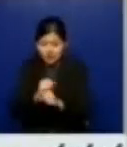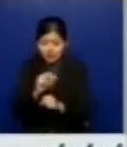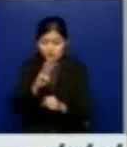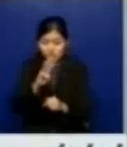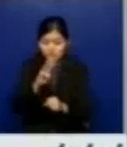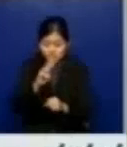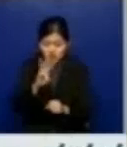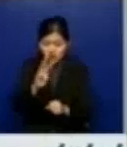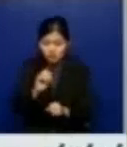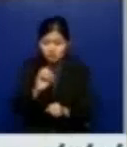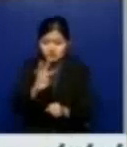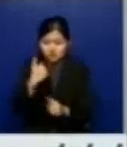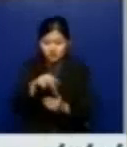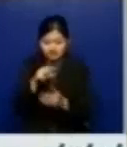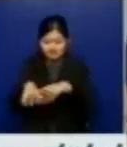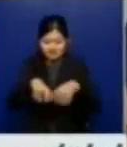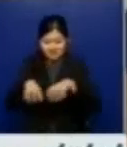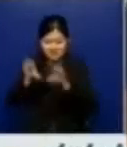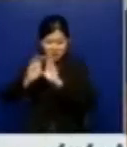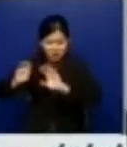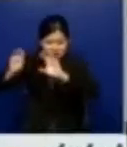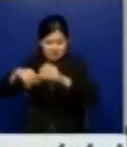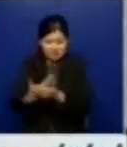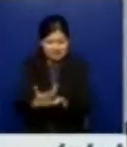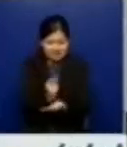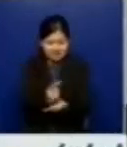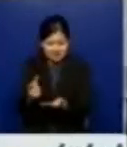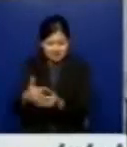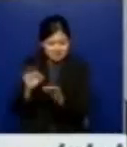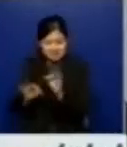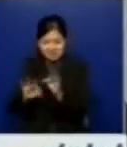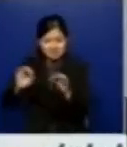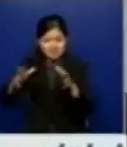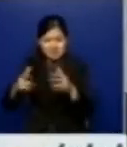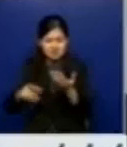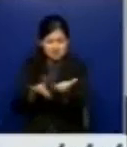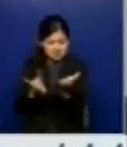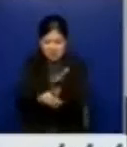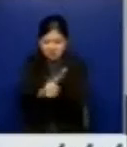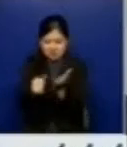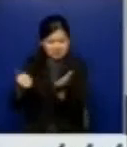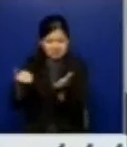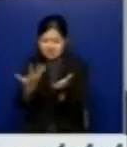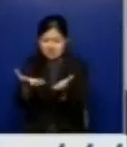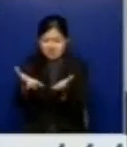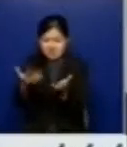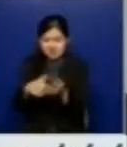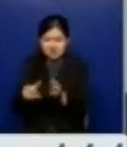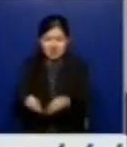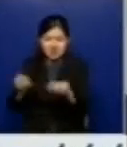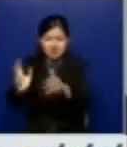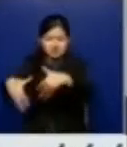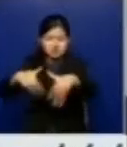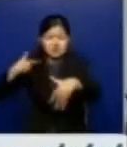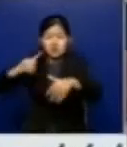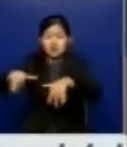ครับว่าการใช้จ่ายงบประมาณของรัฐบาลเนี่ยไม่ได้เป็นไปโดยประหยัดไม่มีประสิทธิภาพ ไม่เป็นประโยชน์ต่อพี่น้องประชาชนอย่างแท้จริงจ